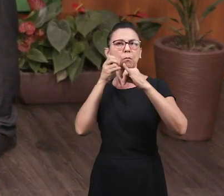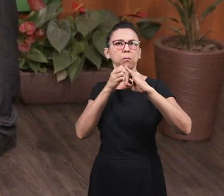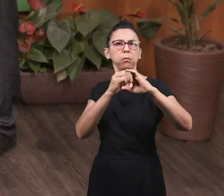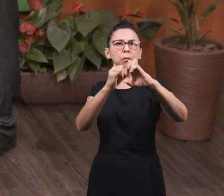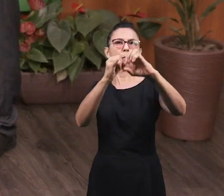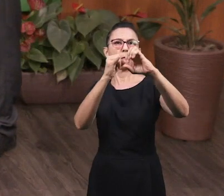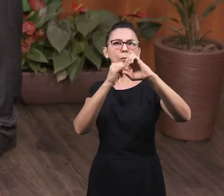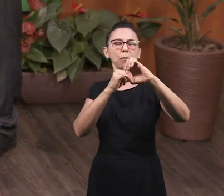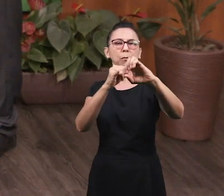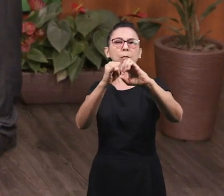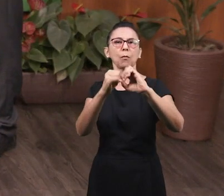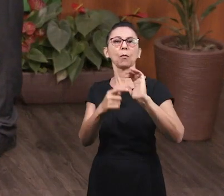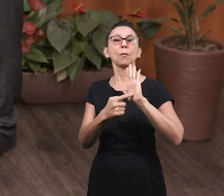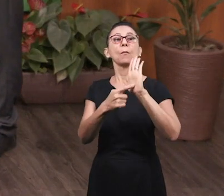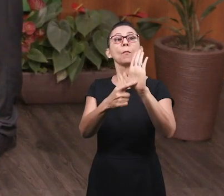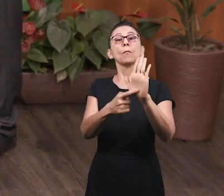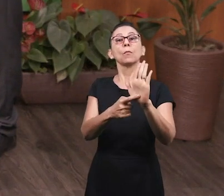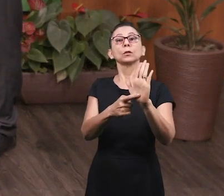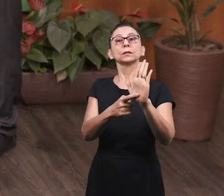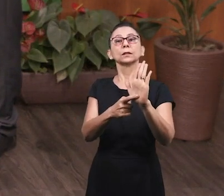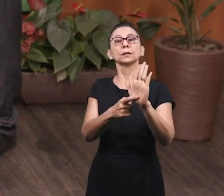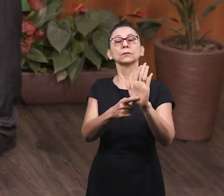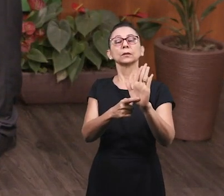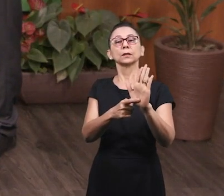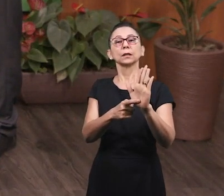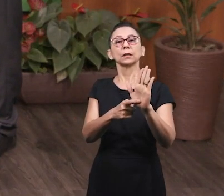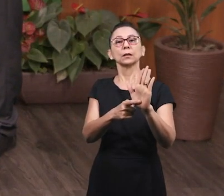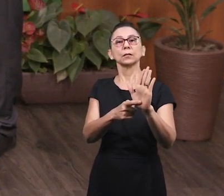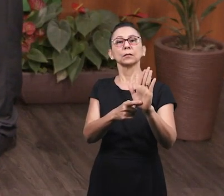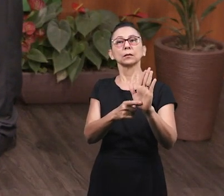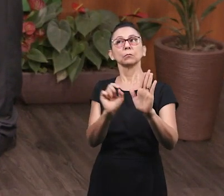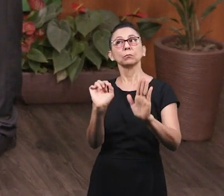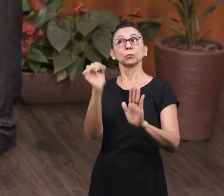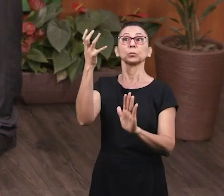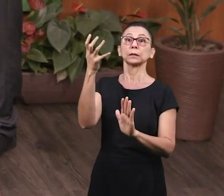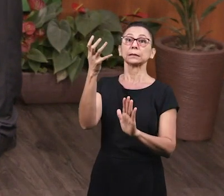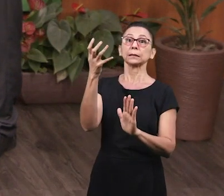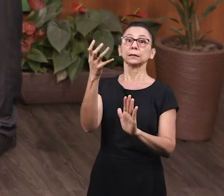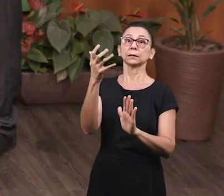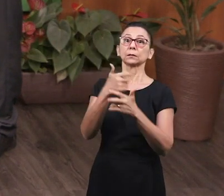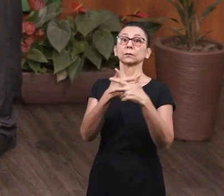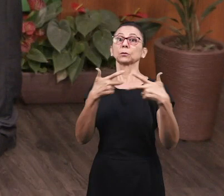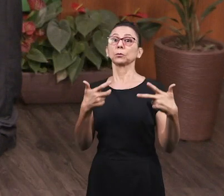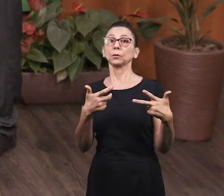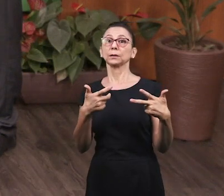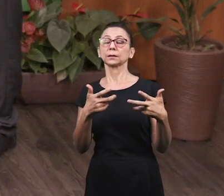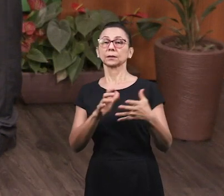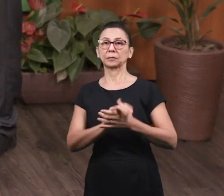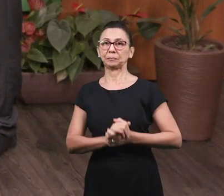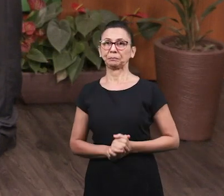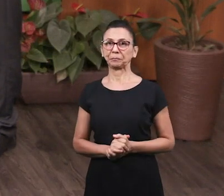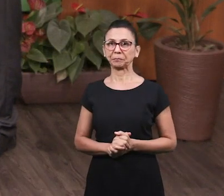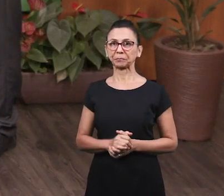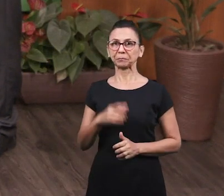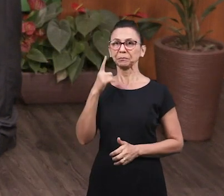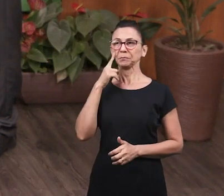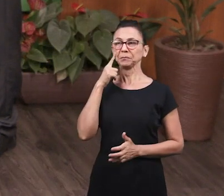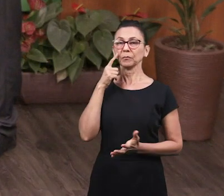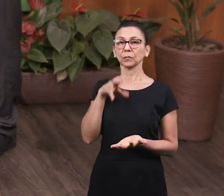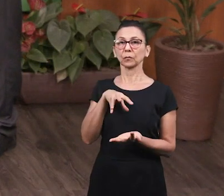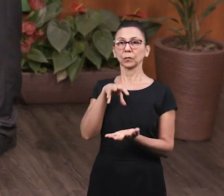donc il y avait une orientation précise. Il est évident, Sergio, ici, que au